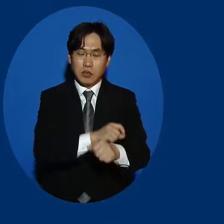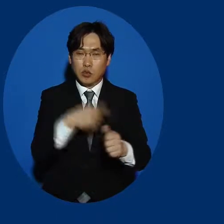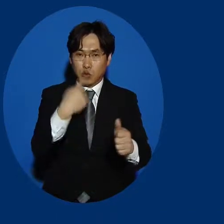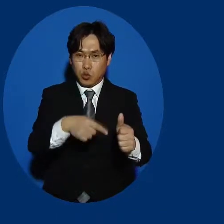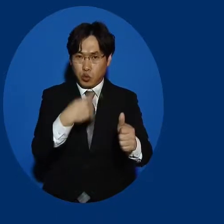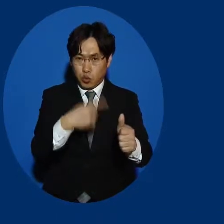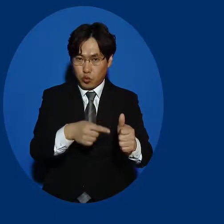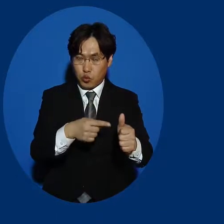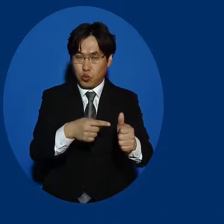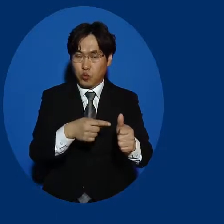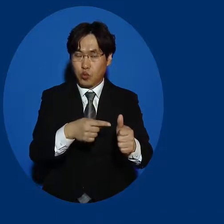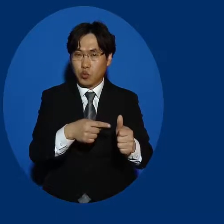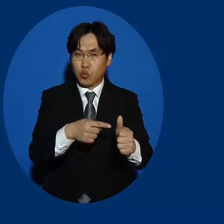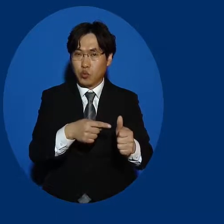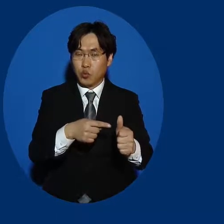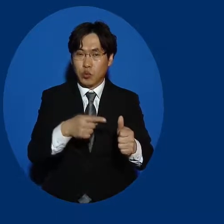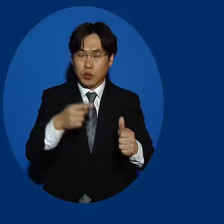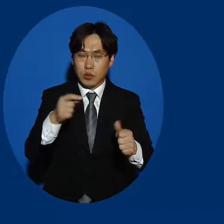특수교육이